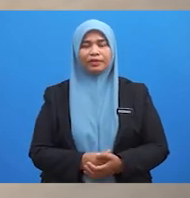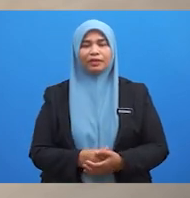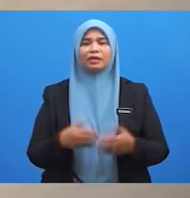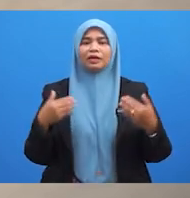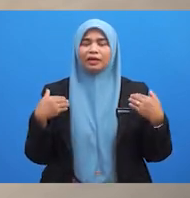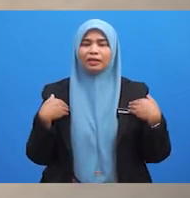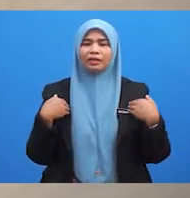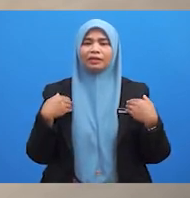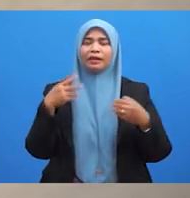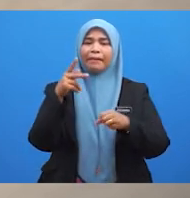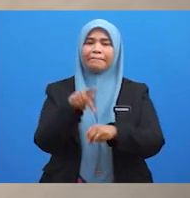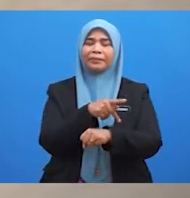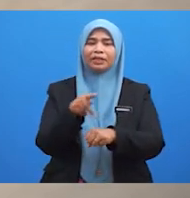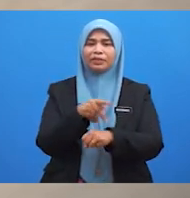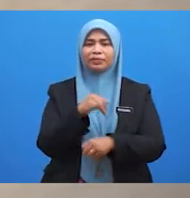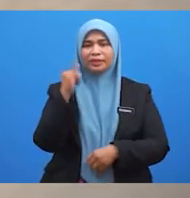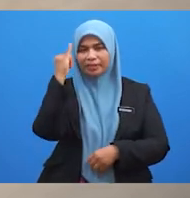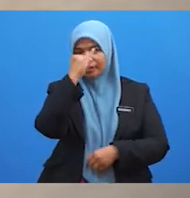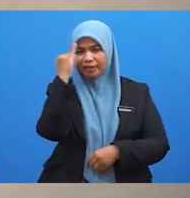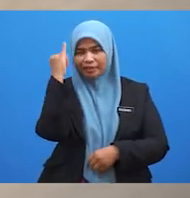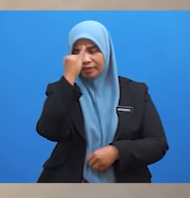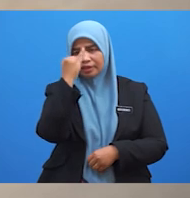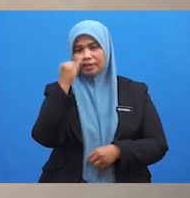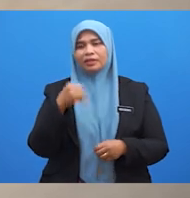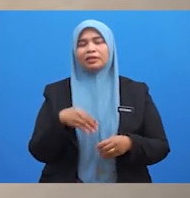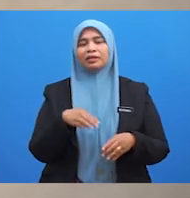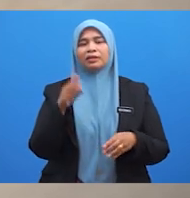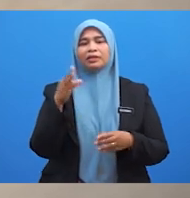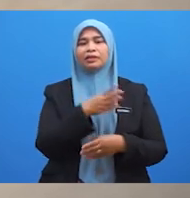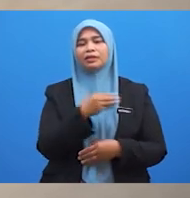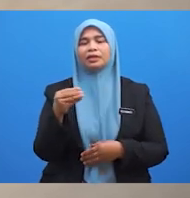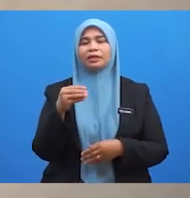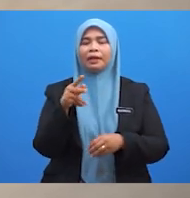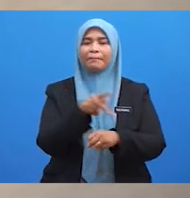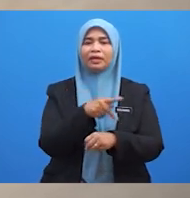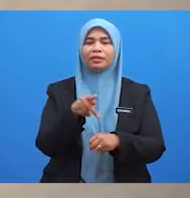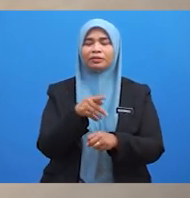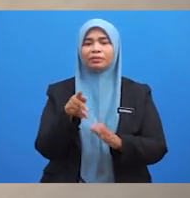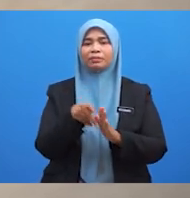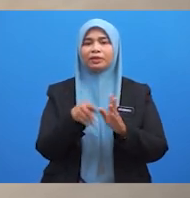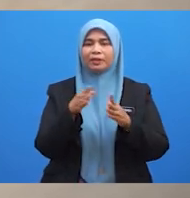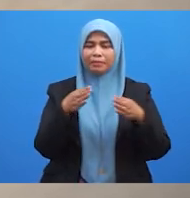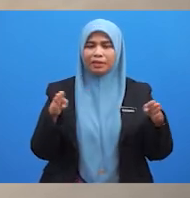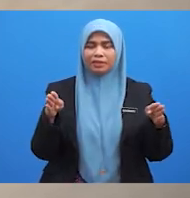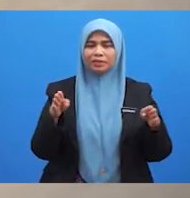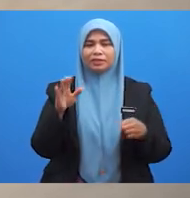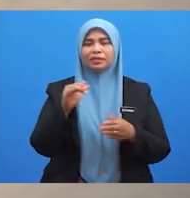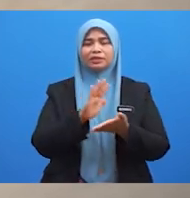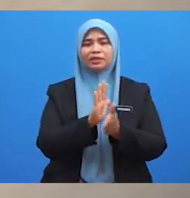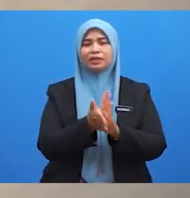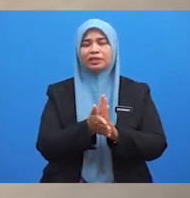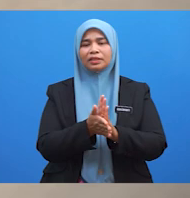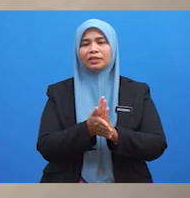Terdapat pantun teka-teki dan pantun peribahasa yang dijadikan